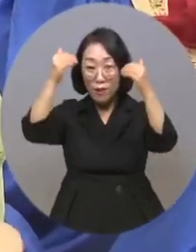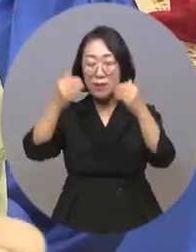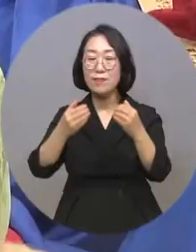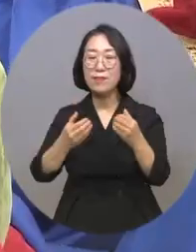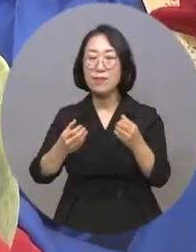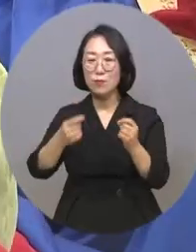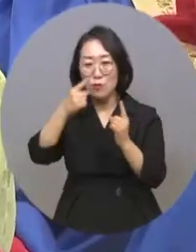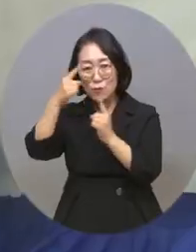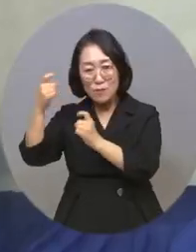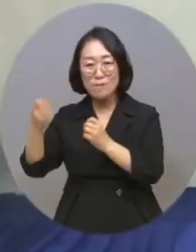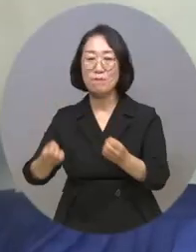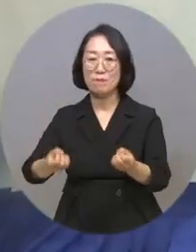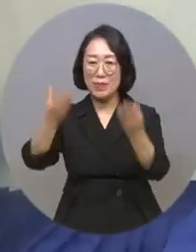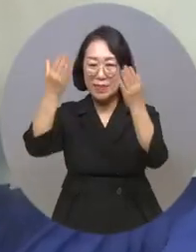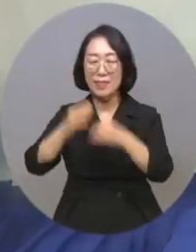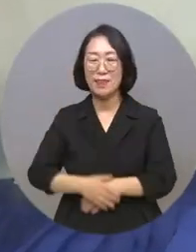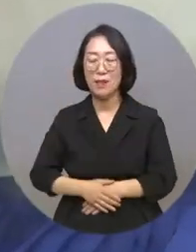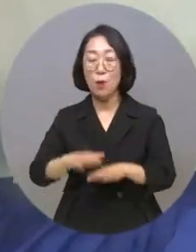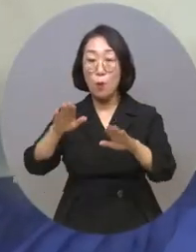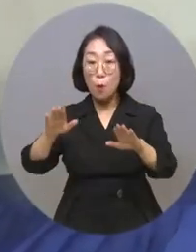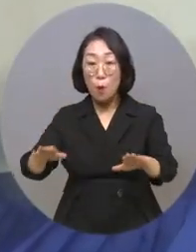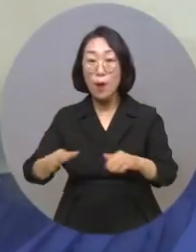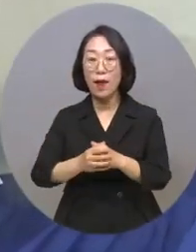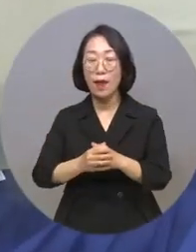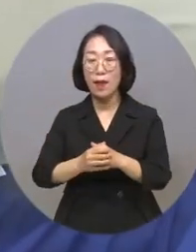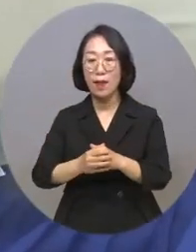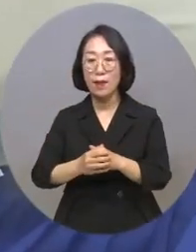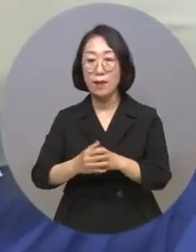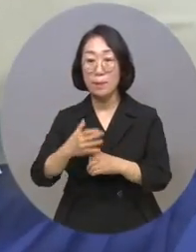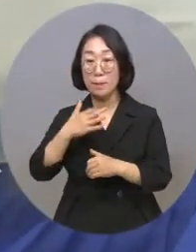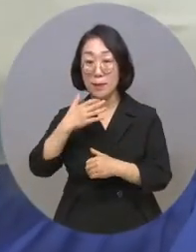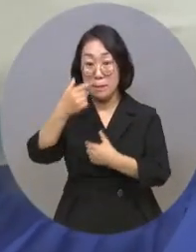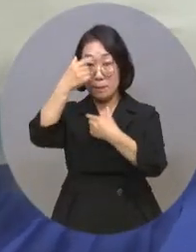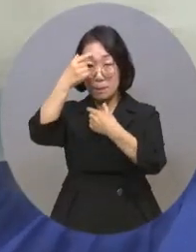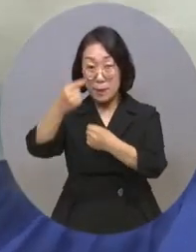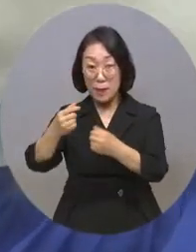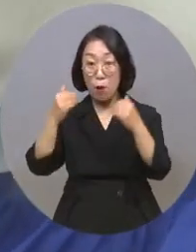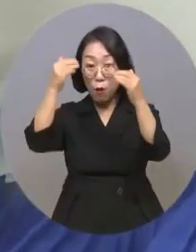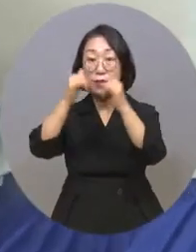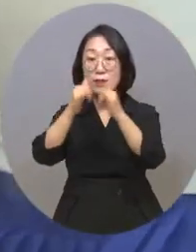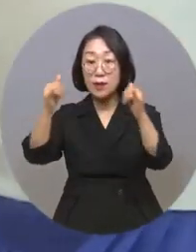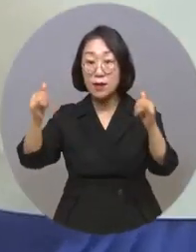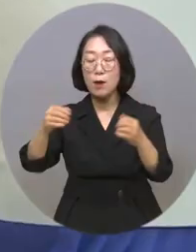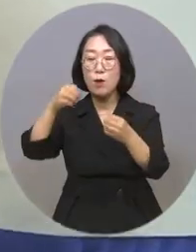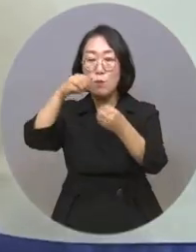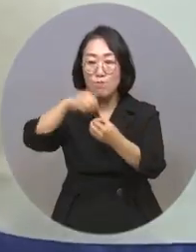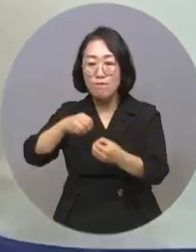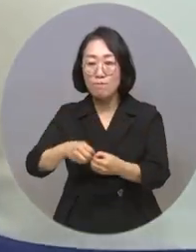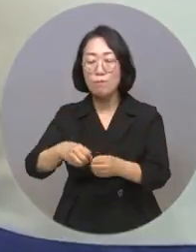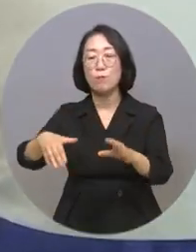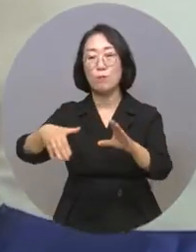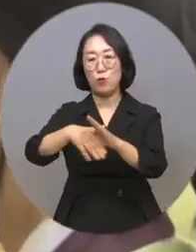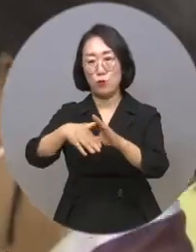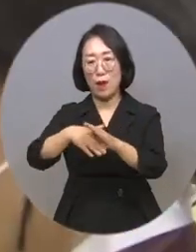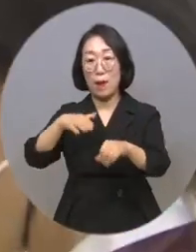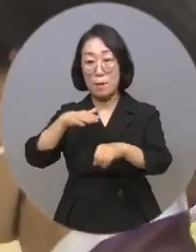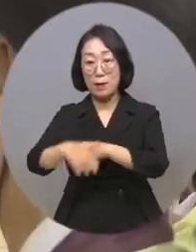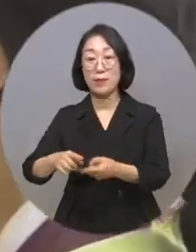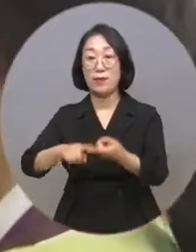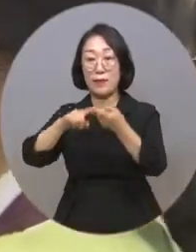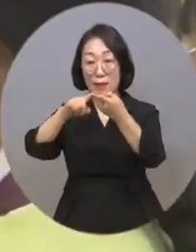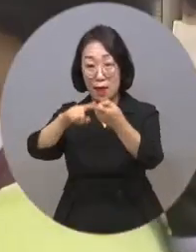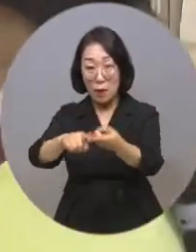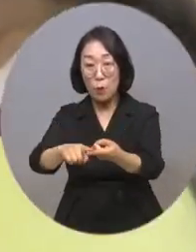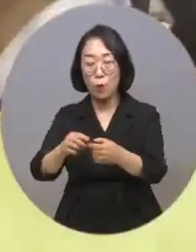재현하였습니다. 올해 성년을 맞이하는 성년자에게 우리 문화인 전통 성년례를 통해 성년